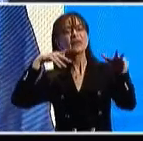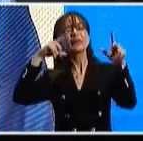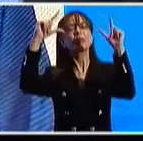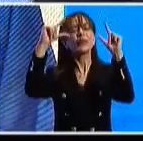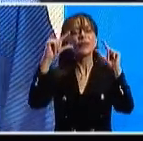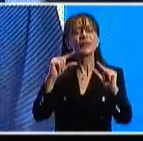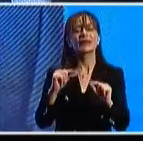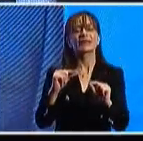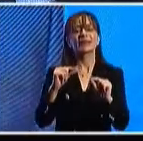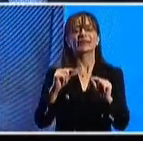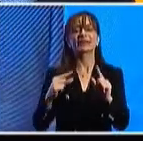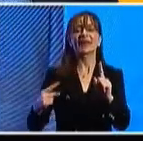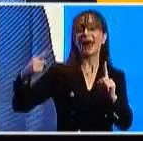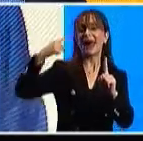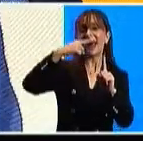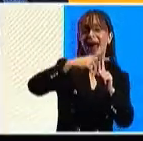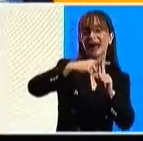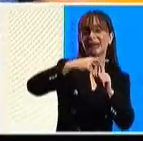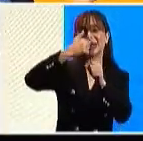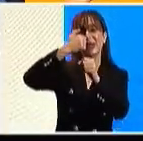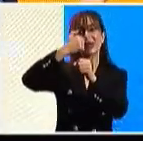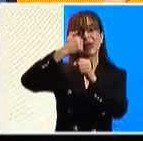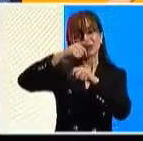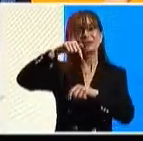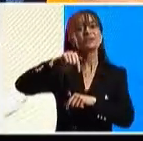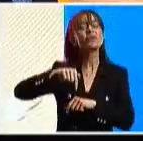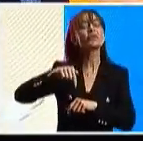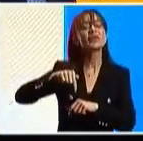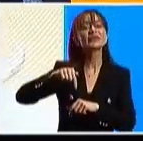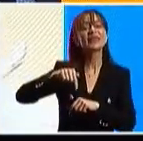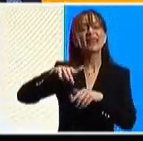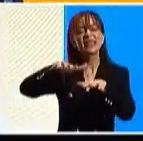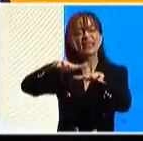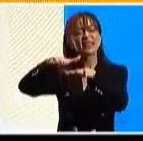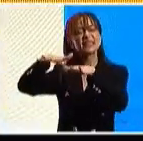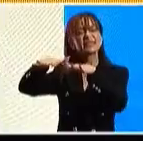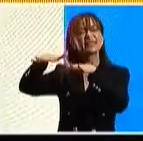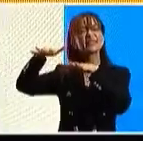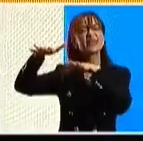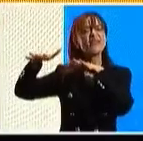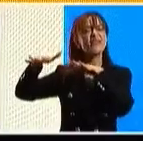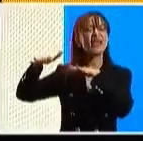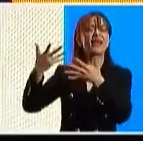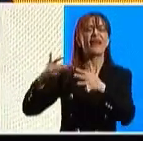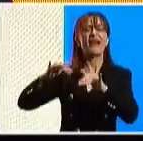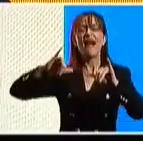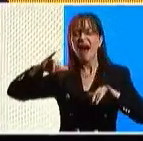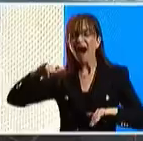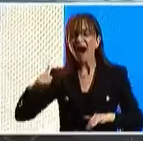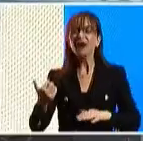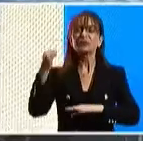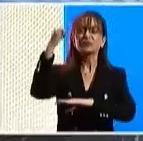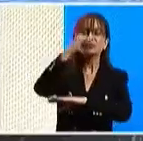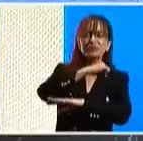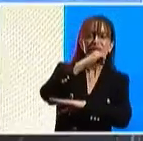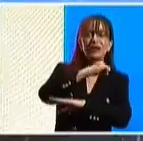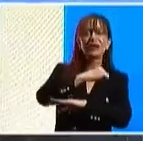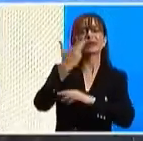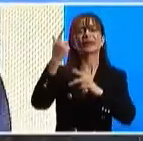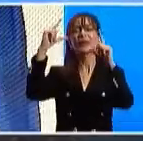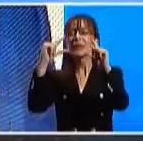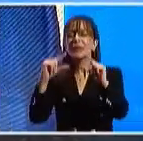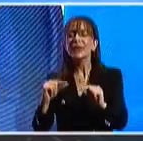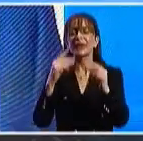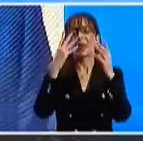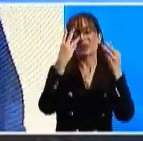İstanbul'un güneyindeki o trafiği ağır vasıtalardan da arındırmış olacağız. Evet,